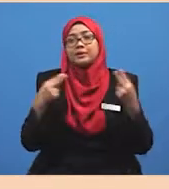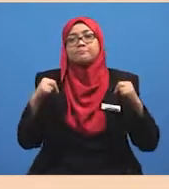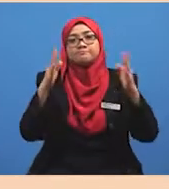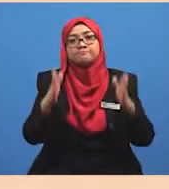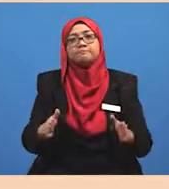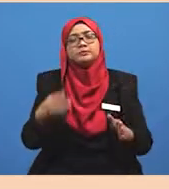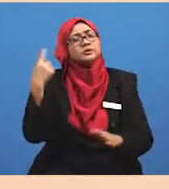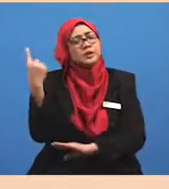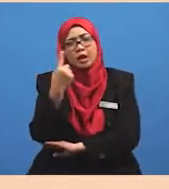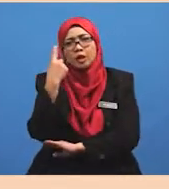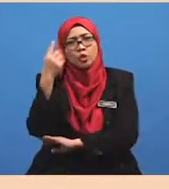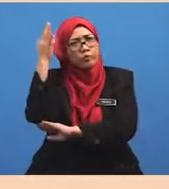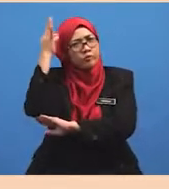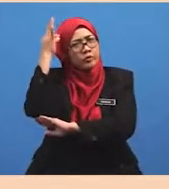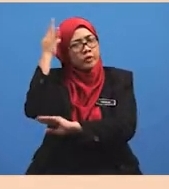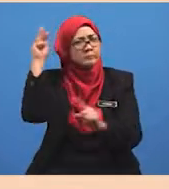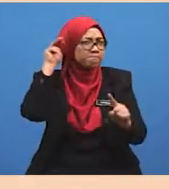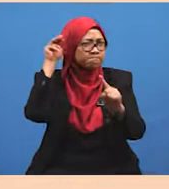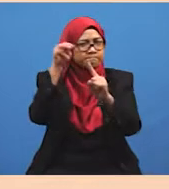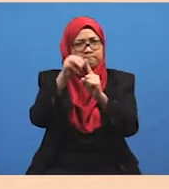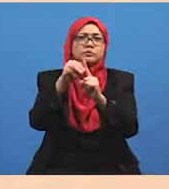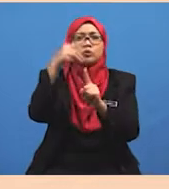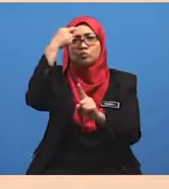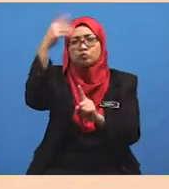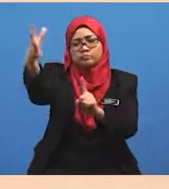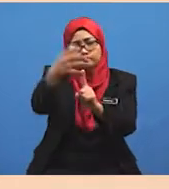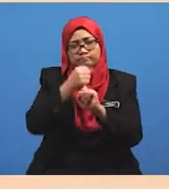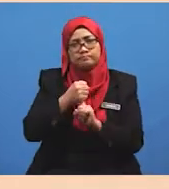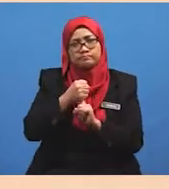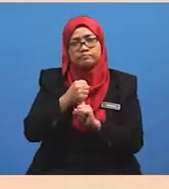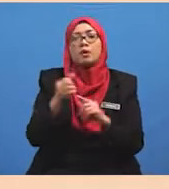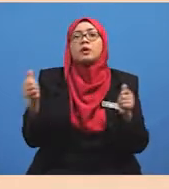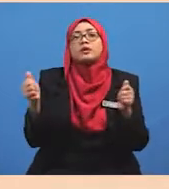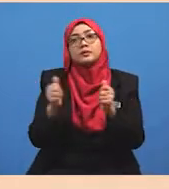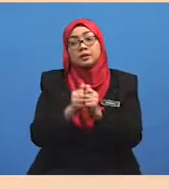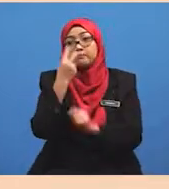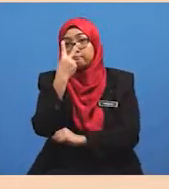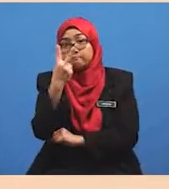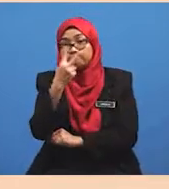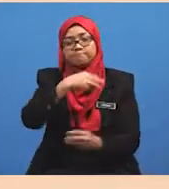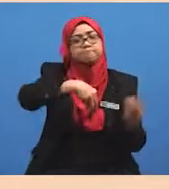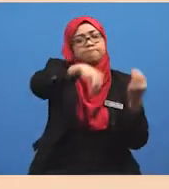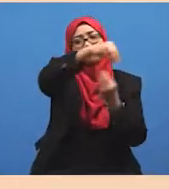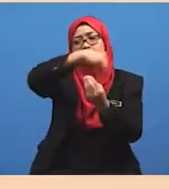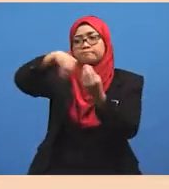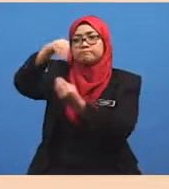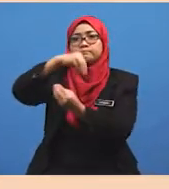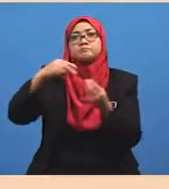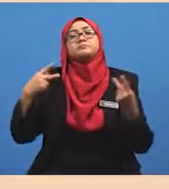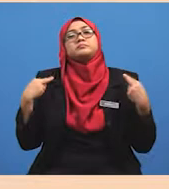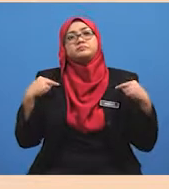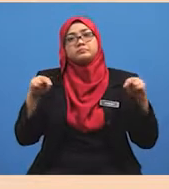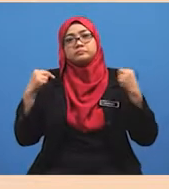memikirkan matlamat yang hendak dicapai dengan melihat persekitaran perniagaan